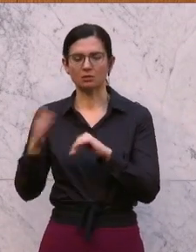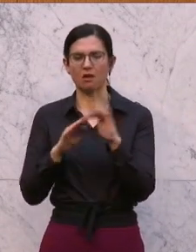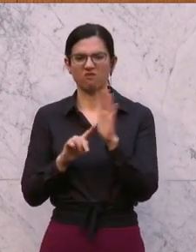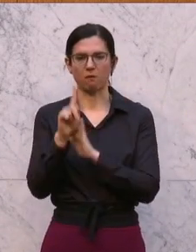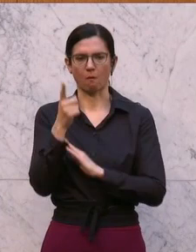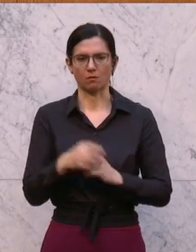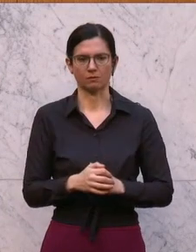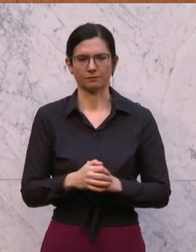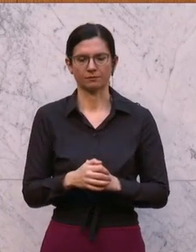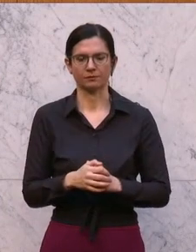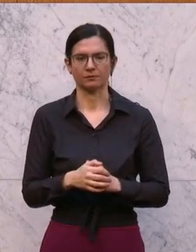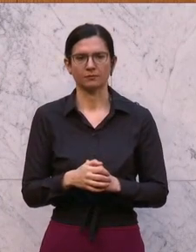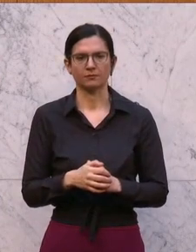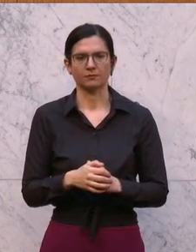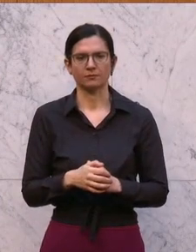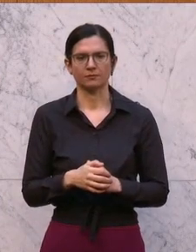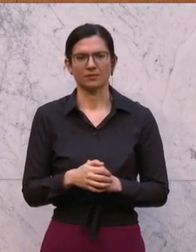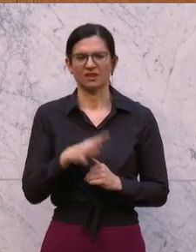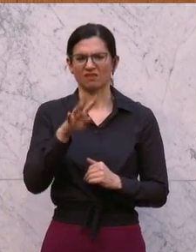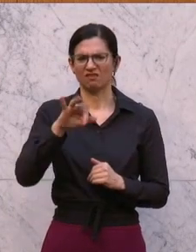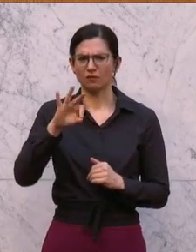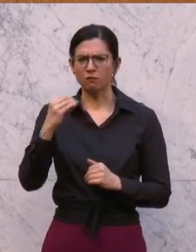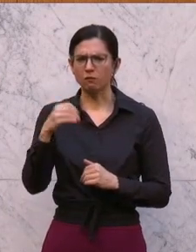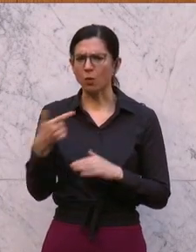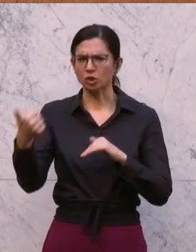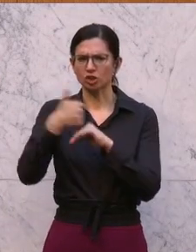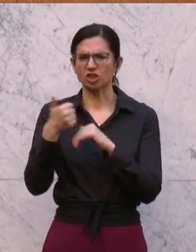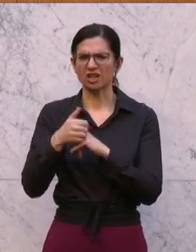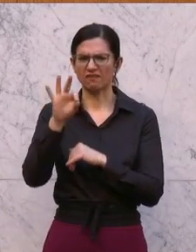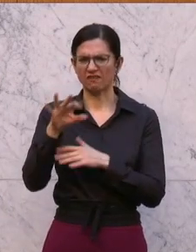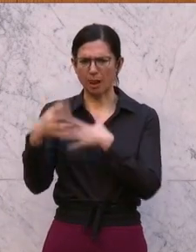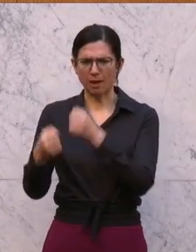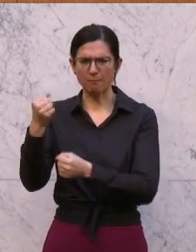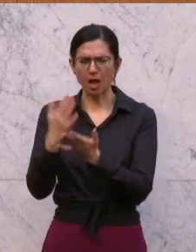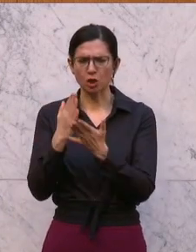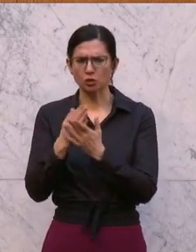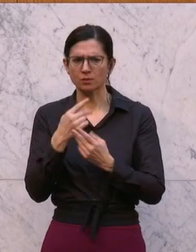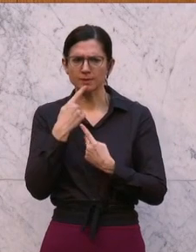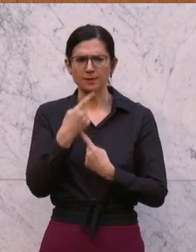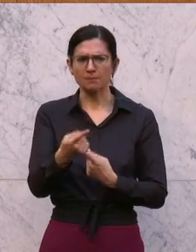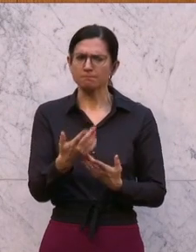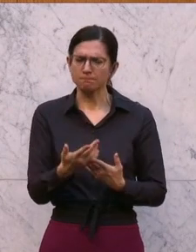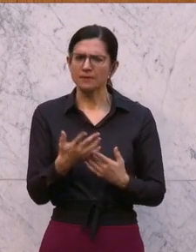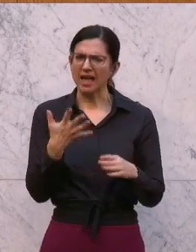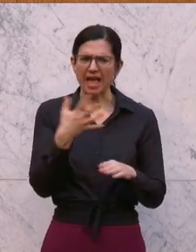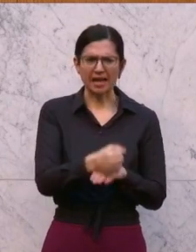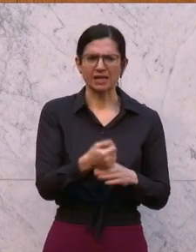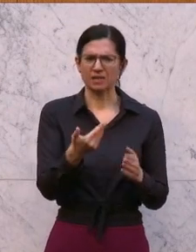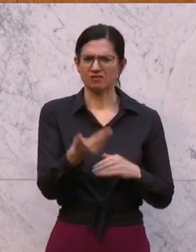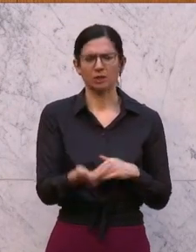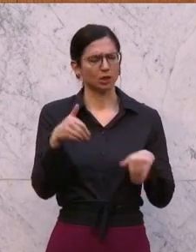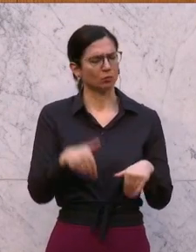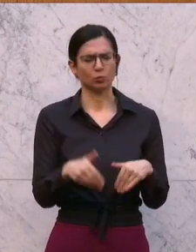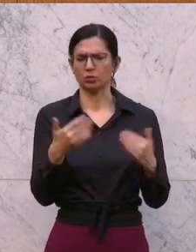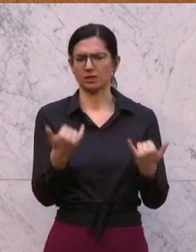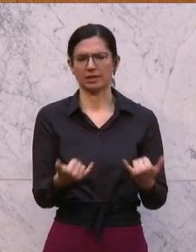es wurde auch schon gesagt, der WIFO-Chef Felbermeier hat auch einen Eingriff bei den Mieten gefordert, auch bei